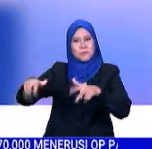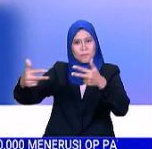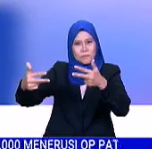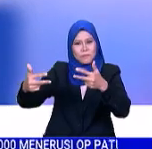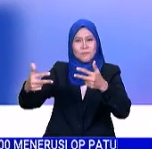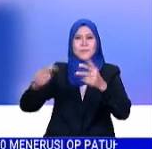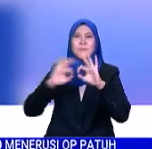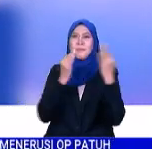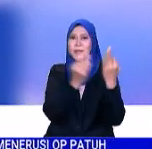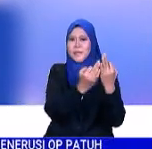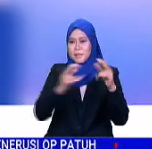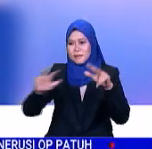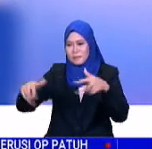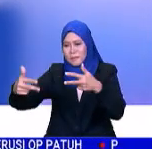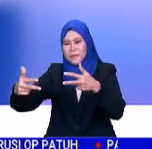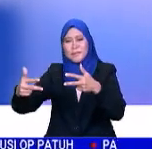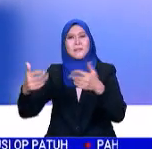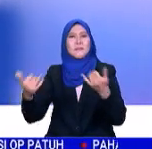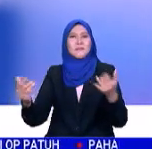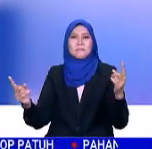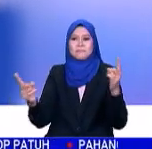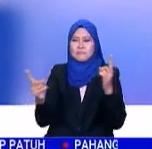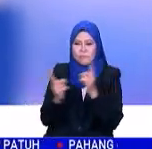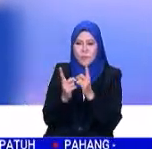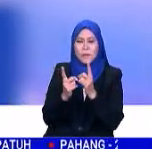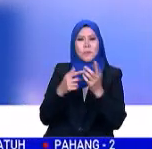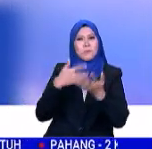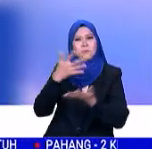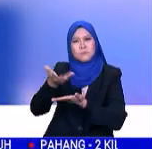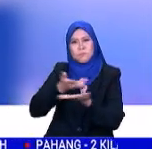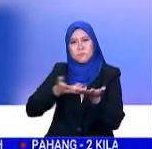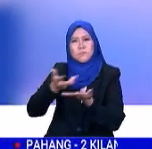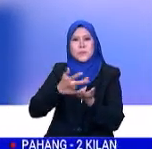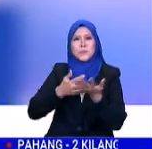gelandangan berkenaan dan pertemuan yang begitu menyedihkan